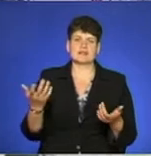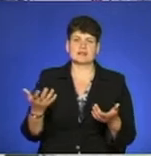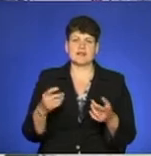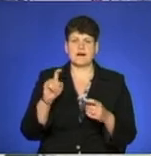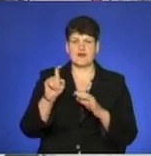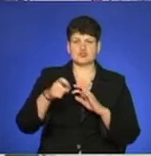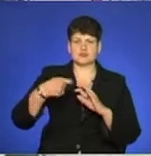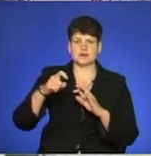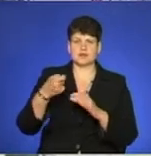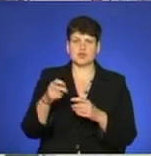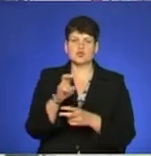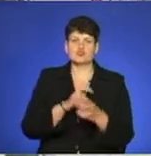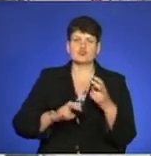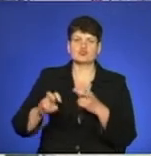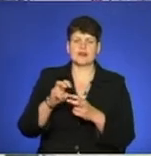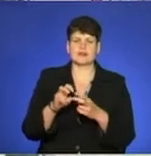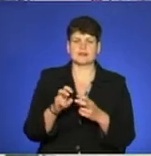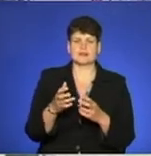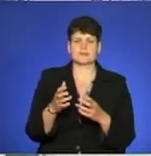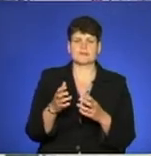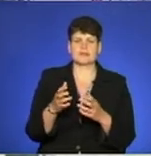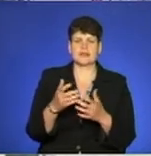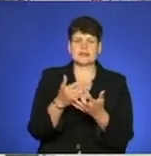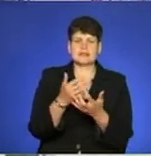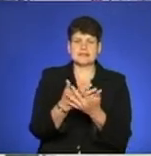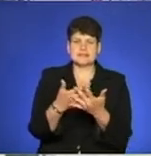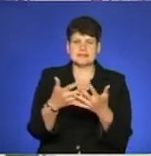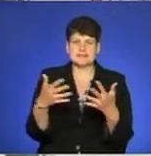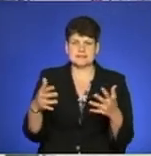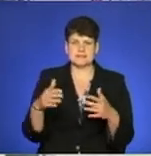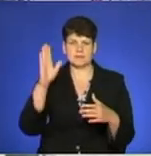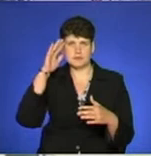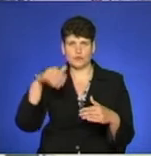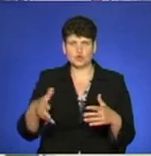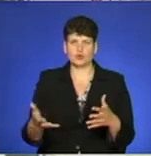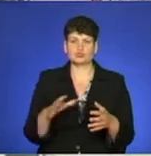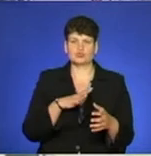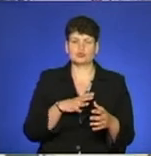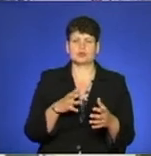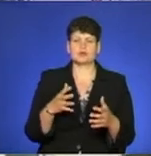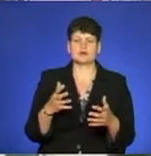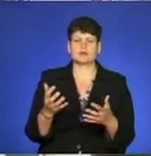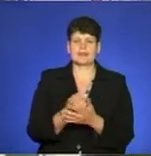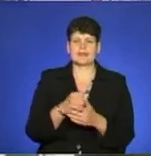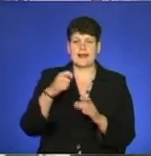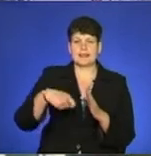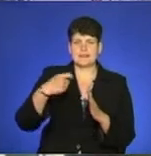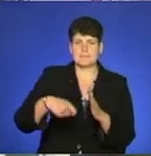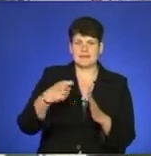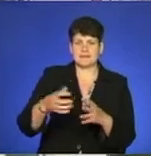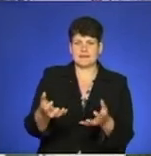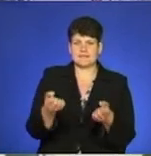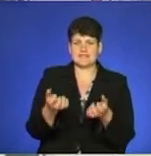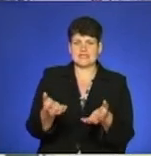гачки, щоб шукати сітки під водою в період льодоставу. Була виявлена лебідка, якою, ну, на нашу думку, за допомогою якої